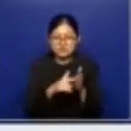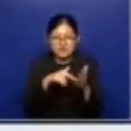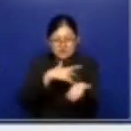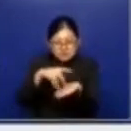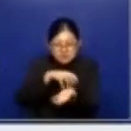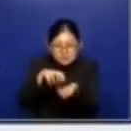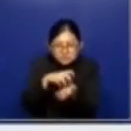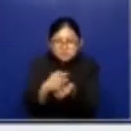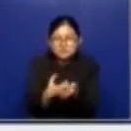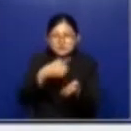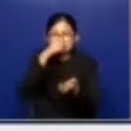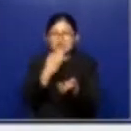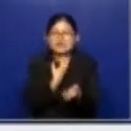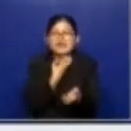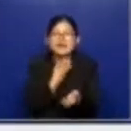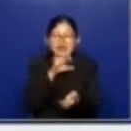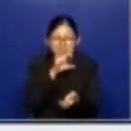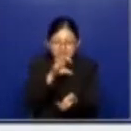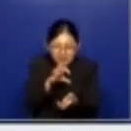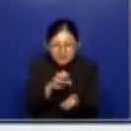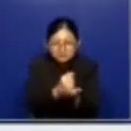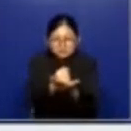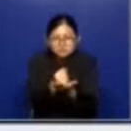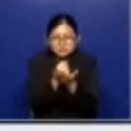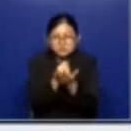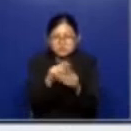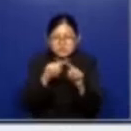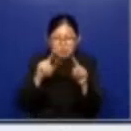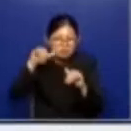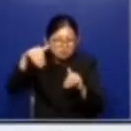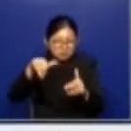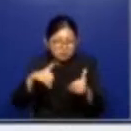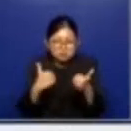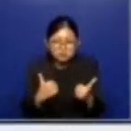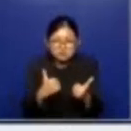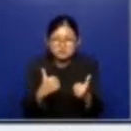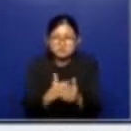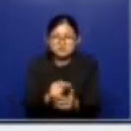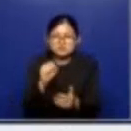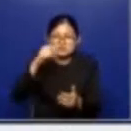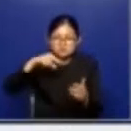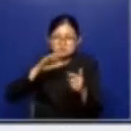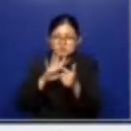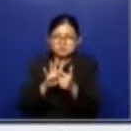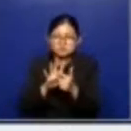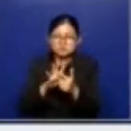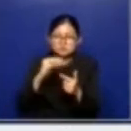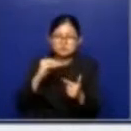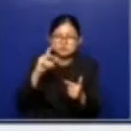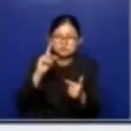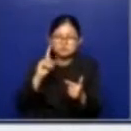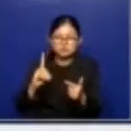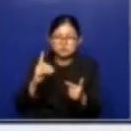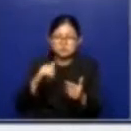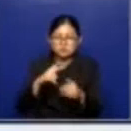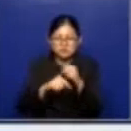ครับเป็นผลิตเป็นยาแก้ไอณปัจจุบันนี้นะครับจากซูโดอีฟิดินในปี